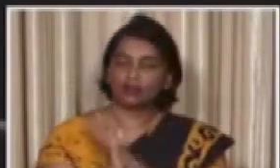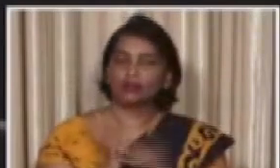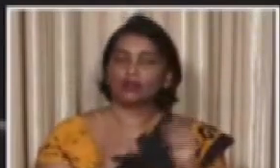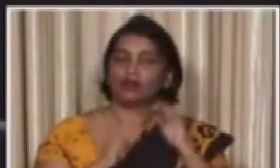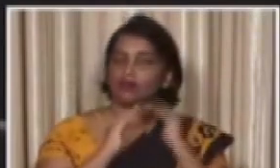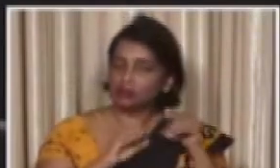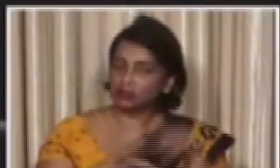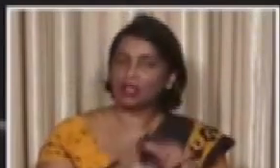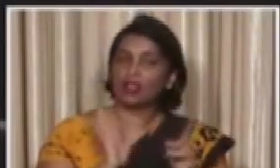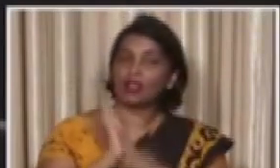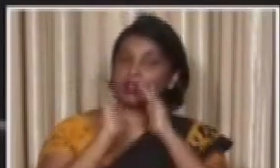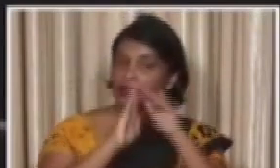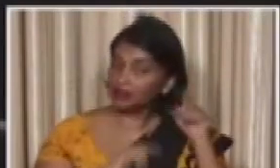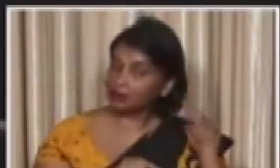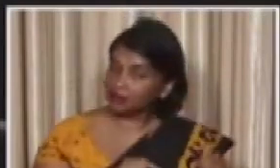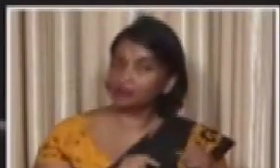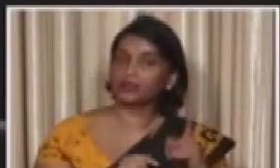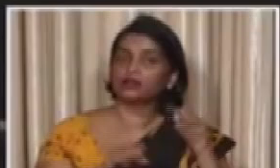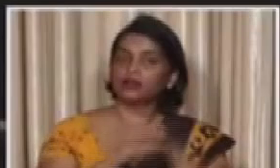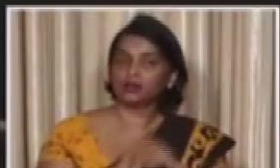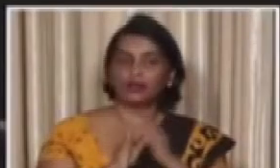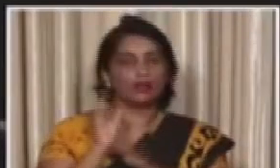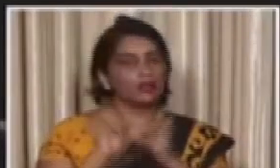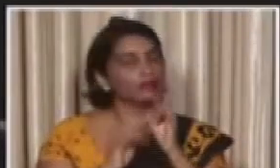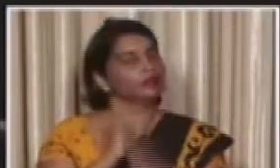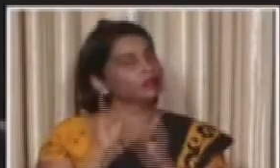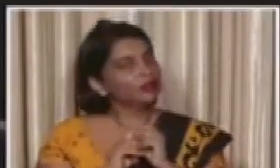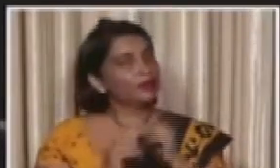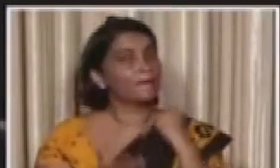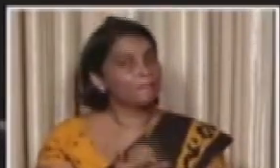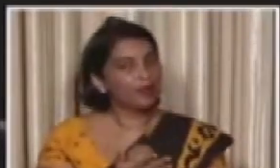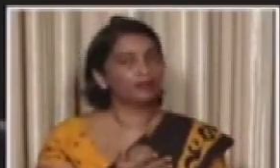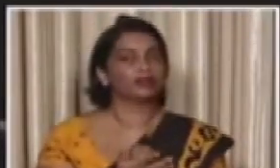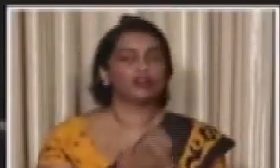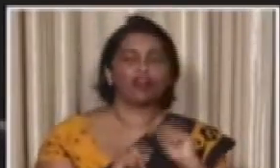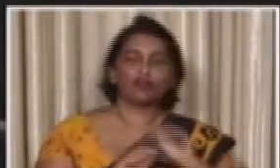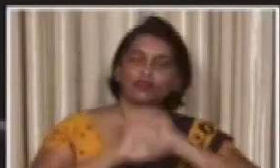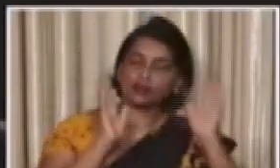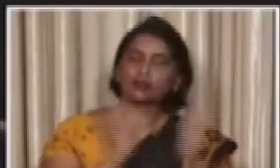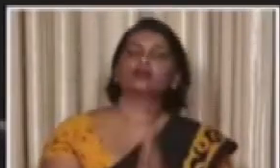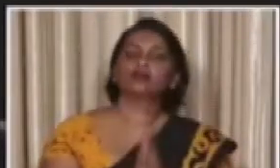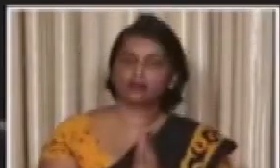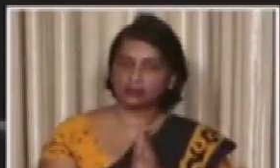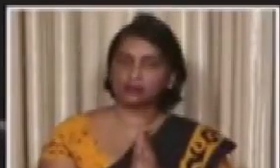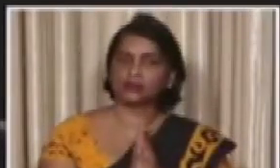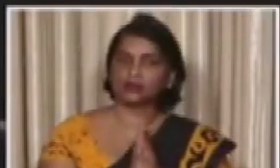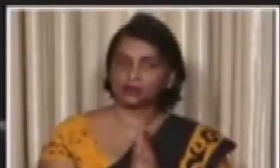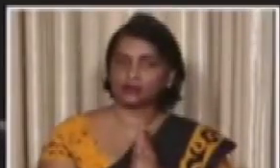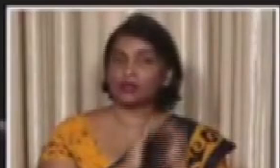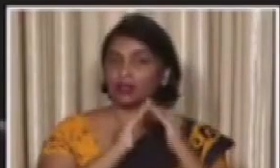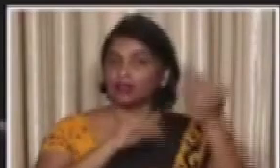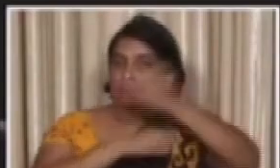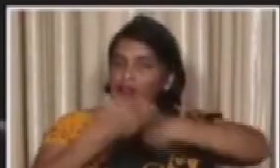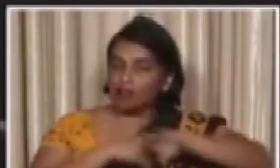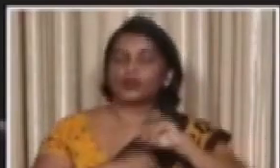කාර්යාලවල පුස්තකාල කාලවල මන්ත්‍රී සේවය බැංකුව ප්‍රෝටෝකෝල් ඔෆිස් ඇතුළු සියලුම මේ ගොඩනැගිල්ල ඇතුළේ